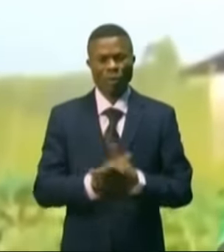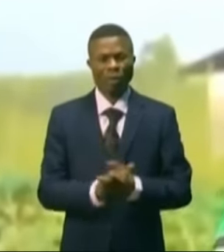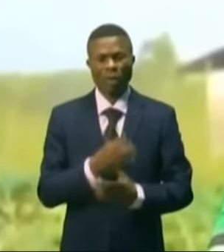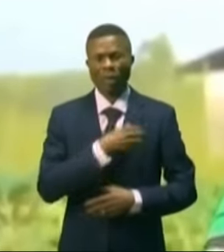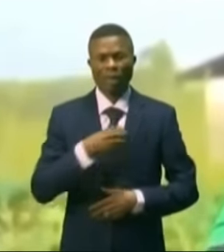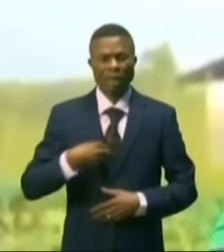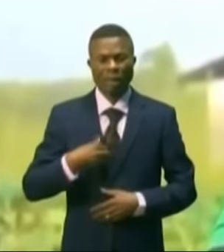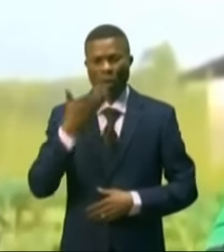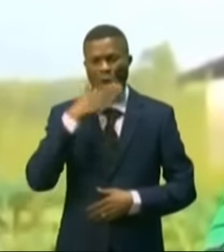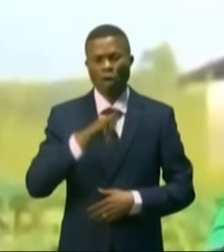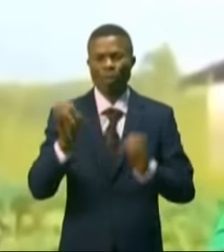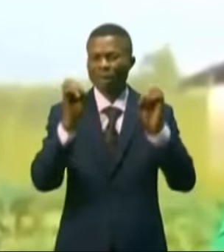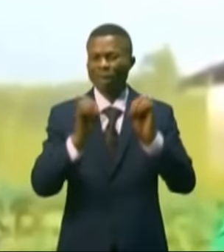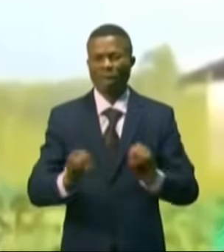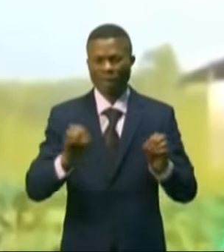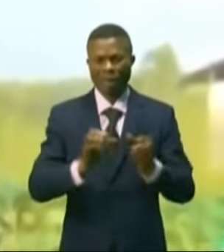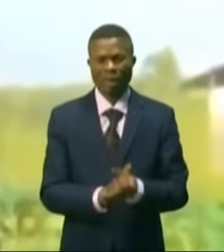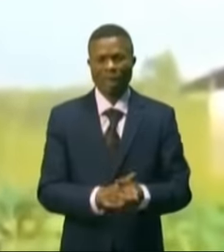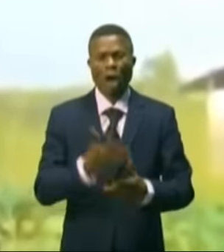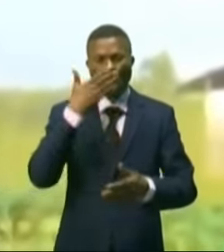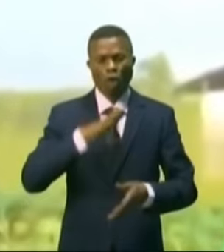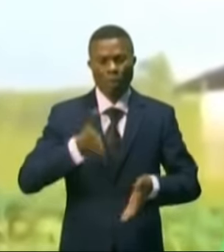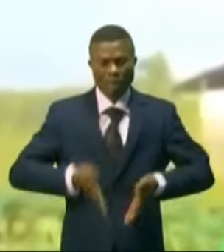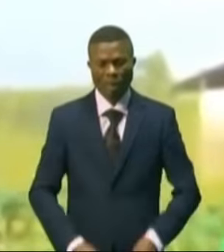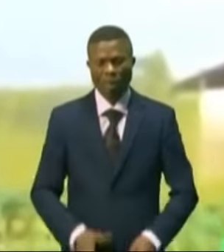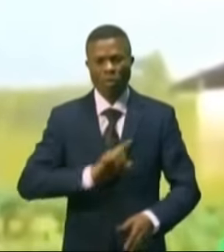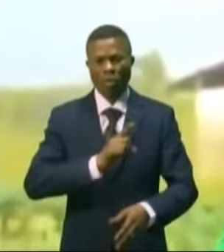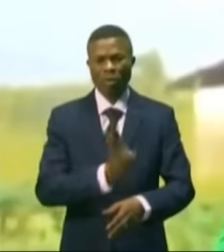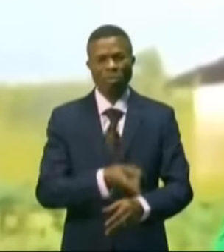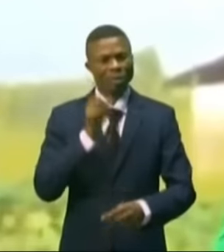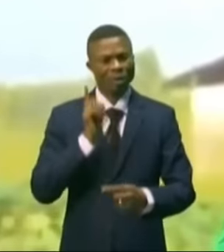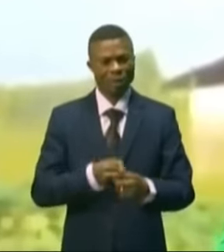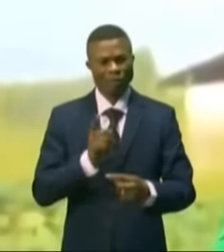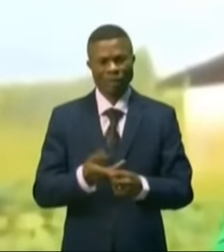des hôpitaux, des maternités pour les femmes enceintes.